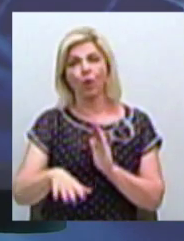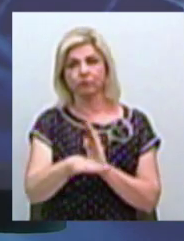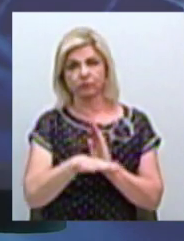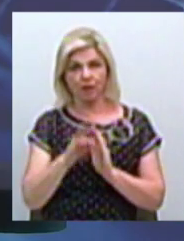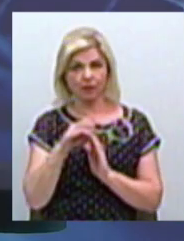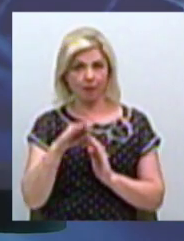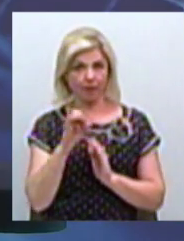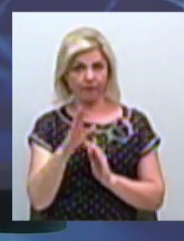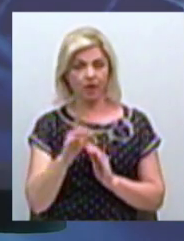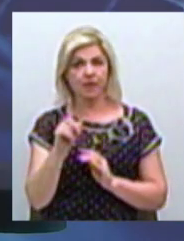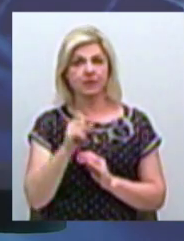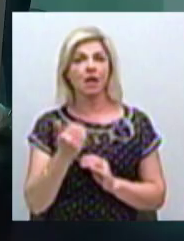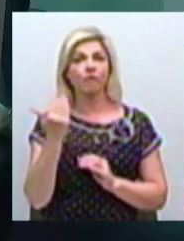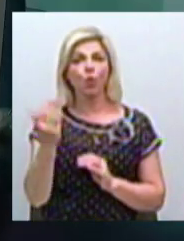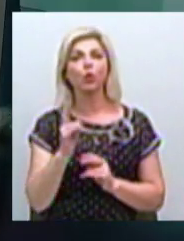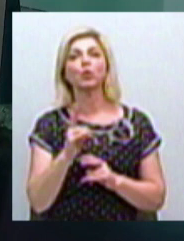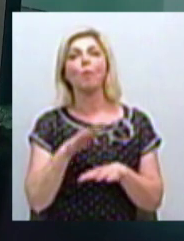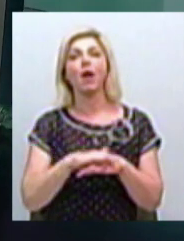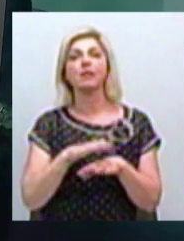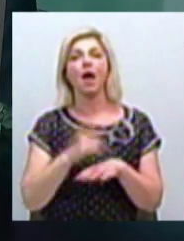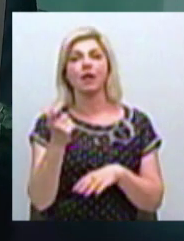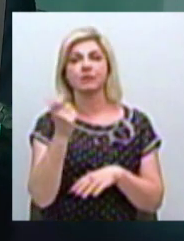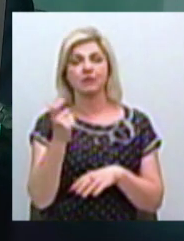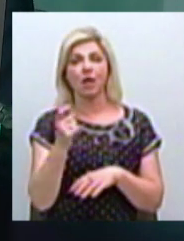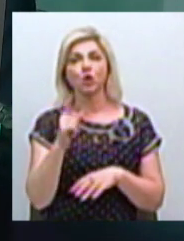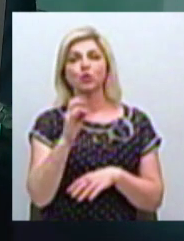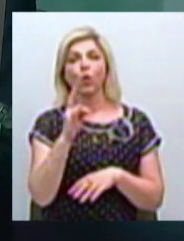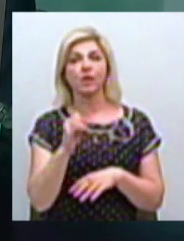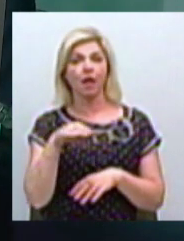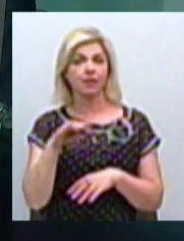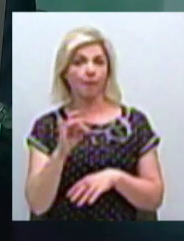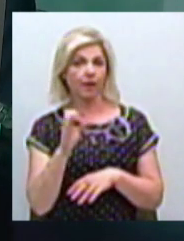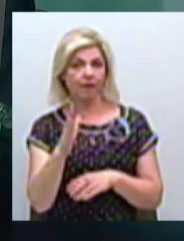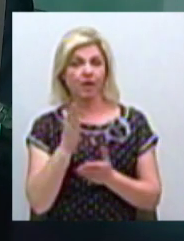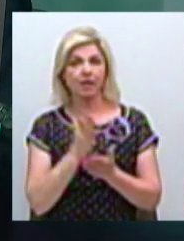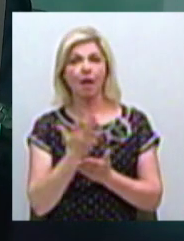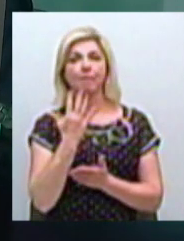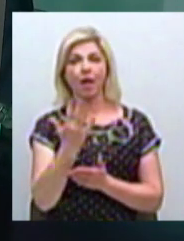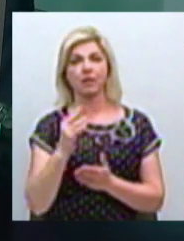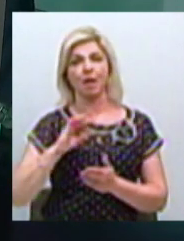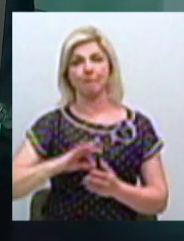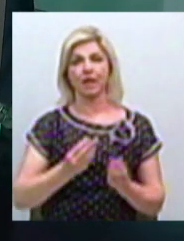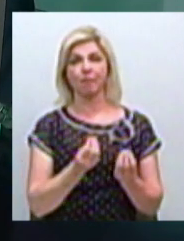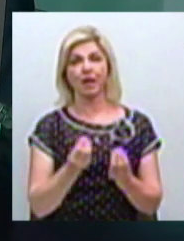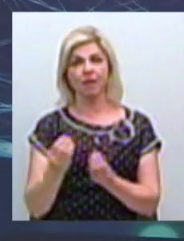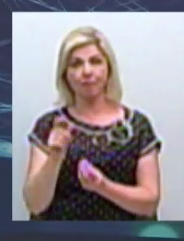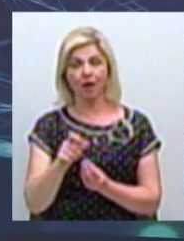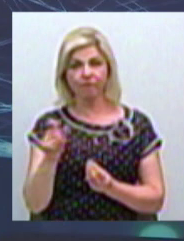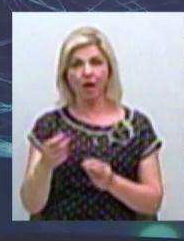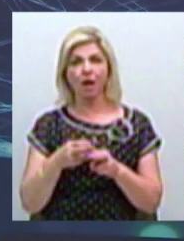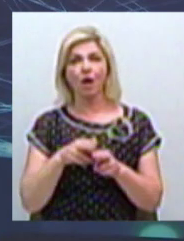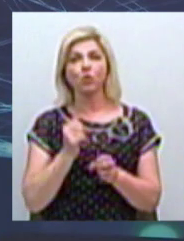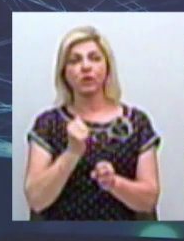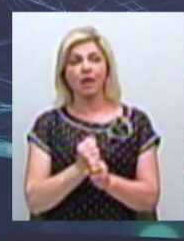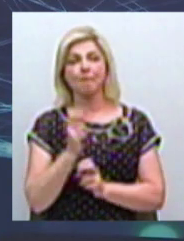мікрорайоні «Намыв»? За счет балансодержателя. То есть в зоне отдыха «Намыв» расположены 5 предпринимателей, которые осуществляют